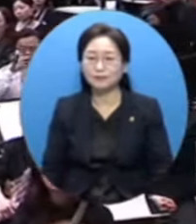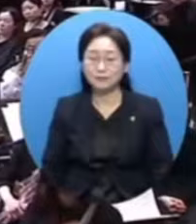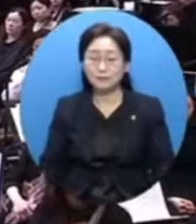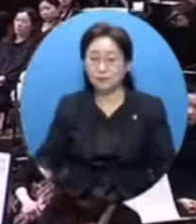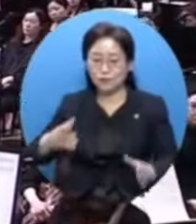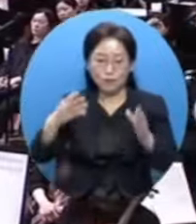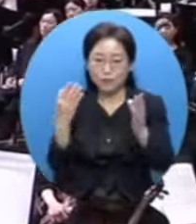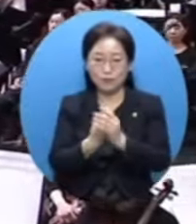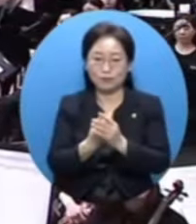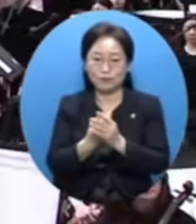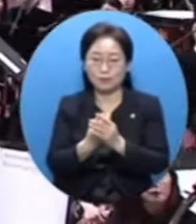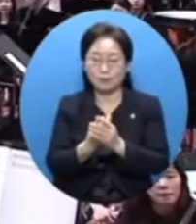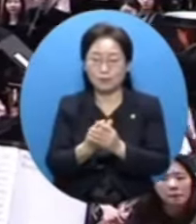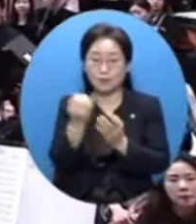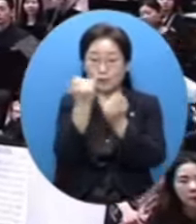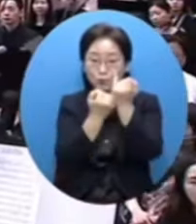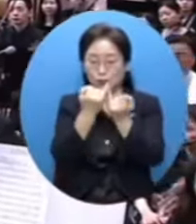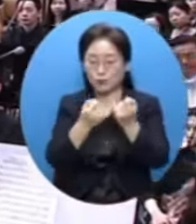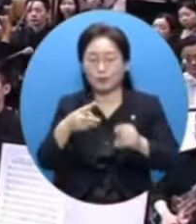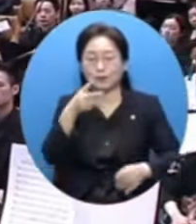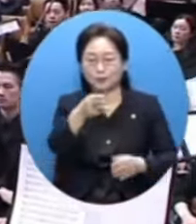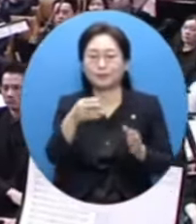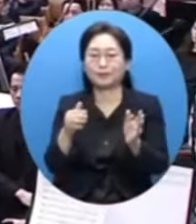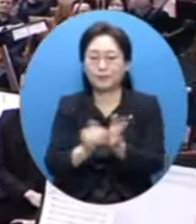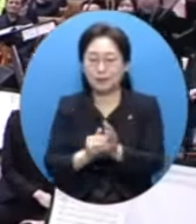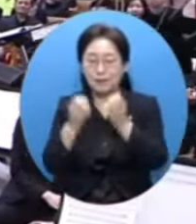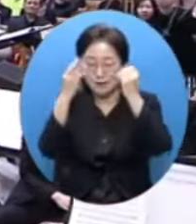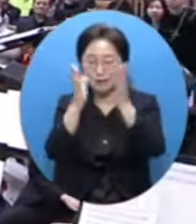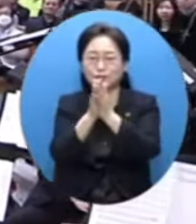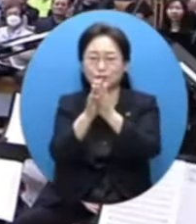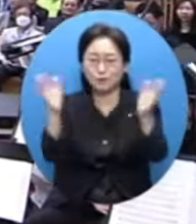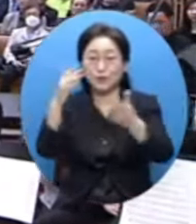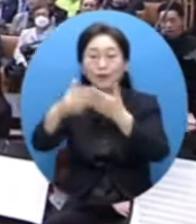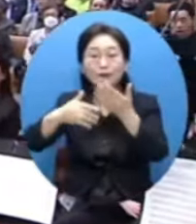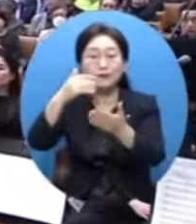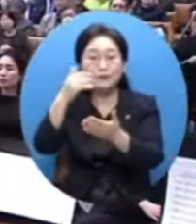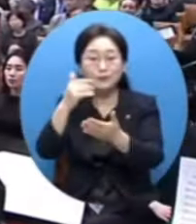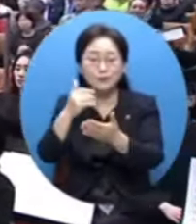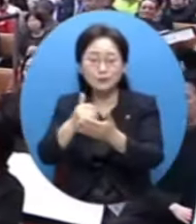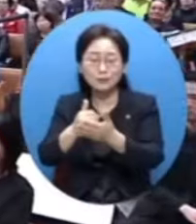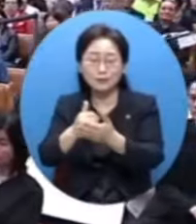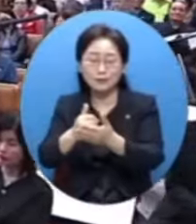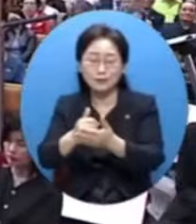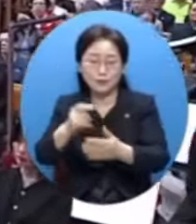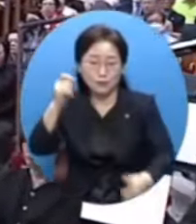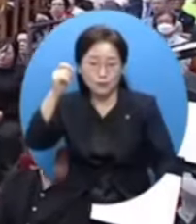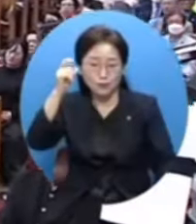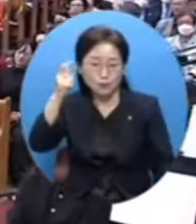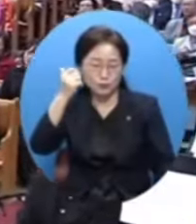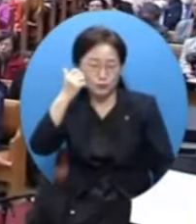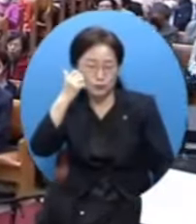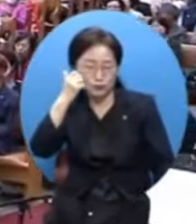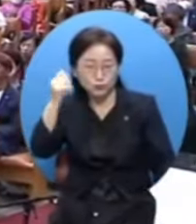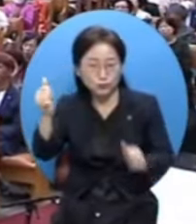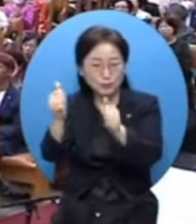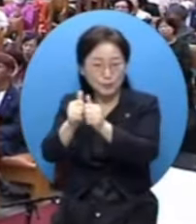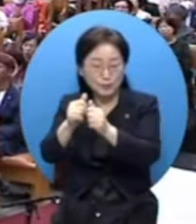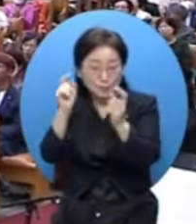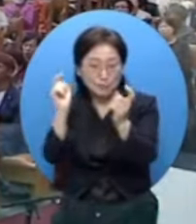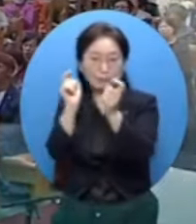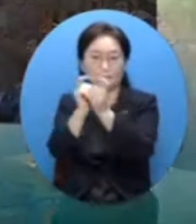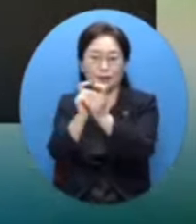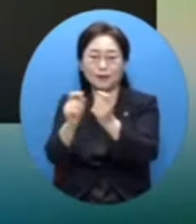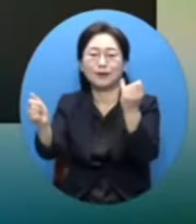완전히 동성애에서 벗어나서 새 출발하니까 하나님께서 훌륭한 신랑을 보내줘서 둘이